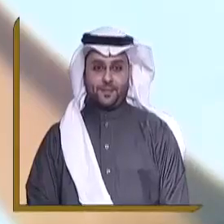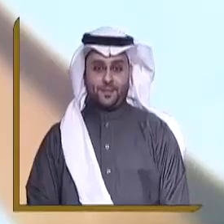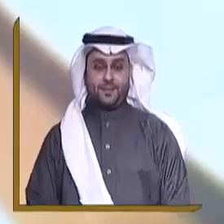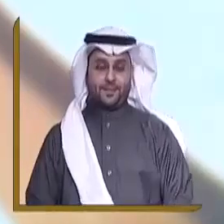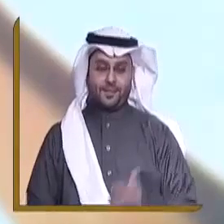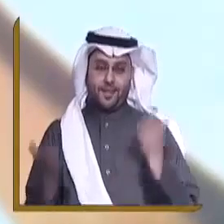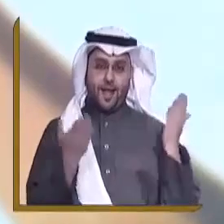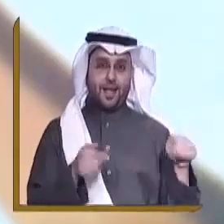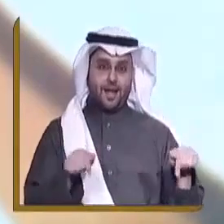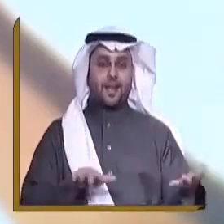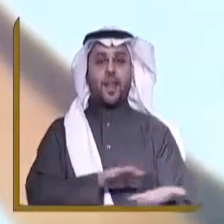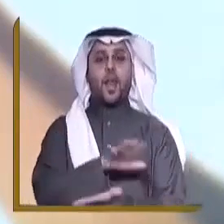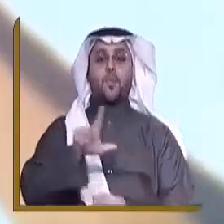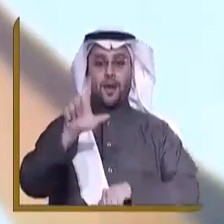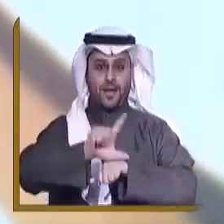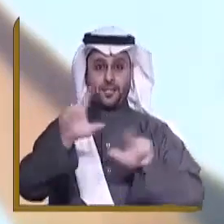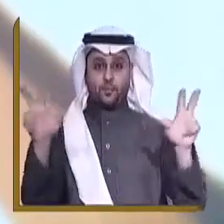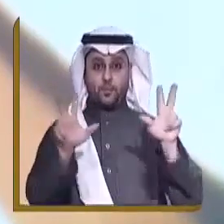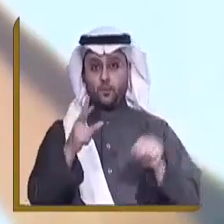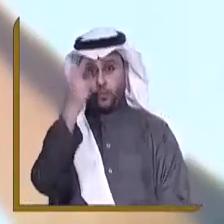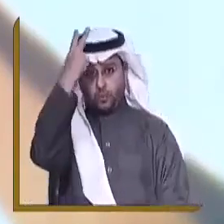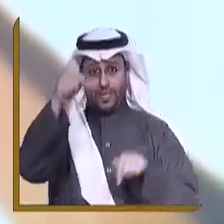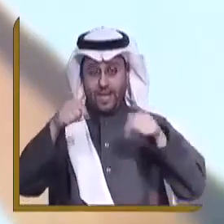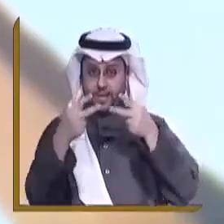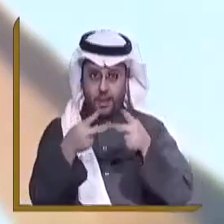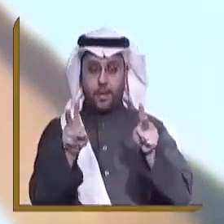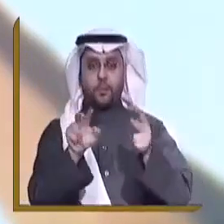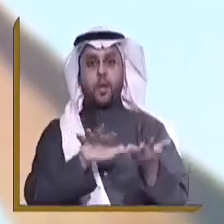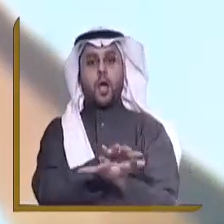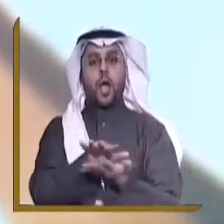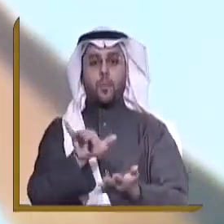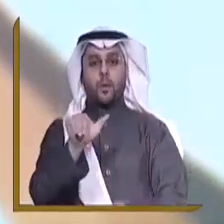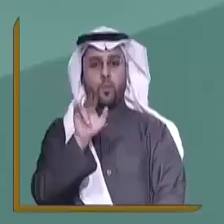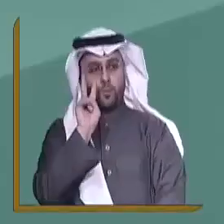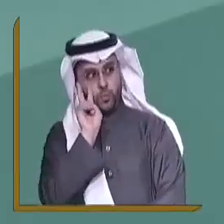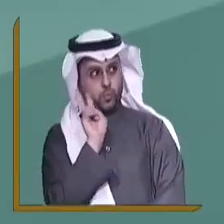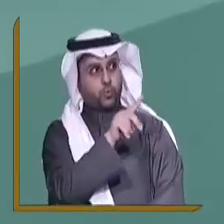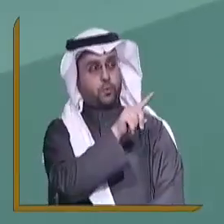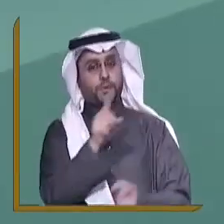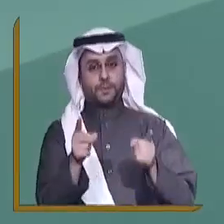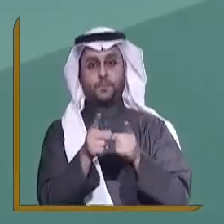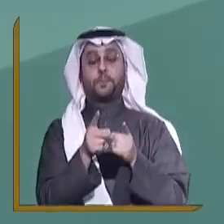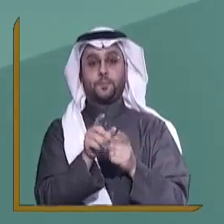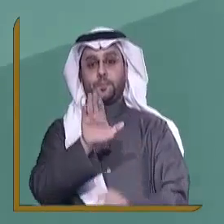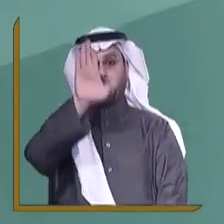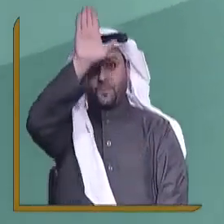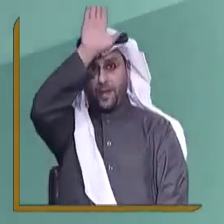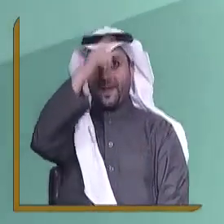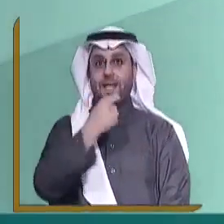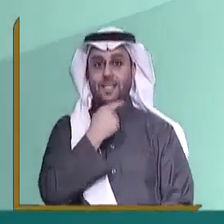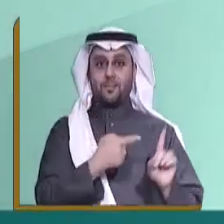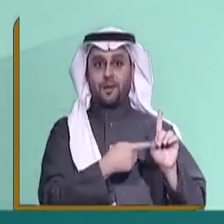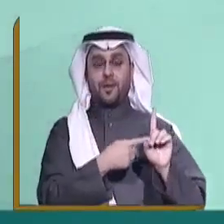اهلا بكم الى نشره الاخبار الرئيسه من قناه السعوديه نستهلها بالعناوين خادم الحرمين